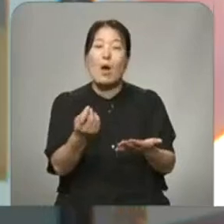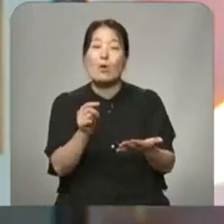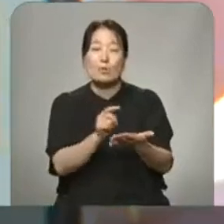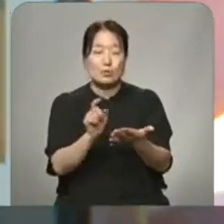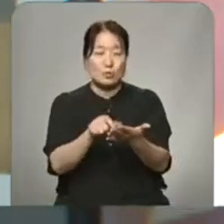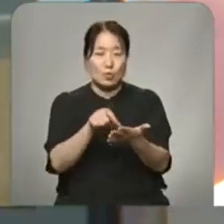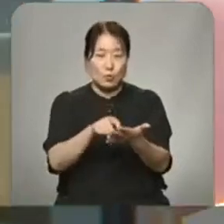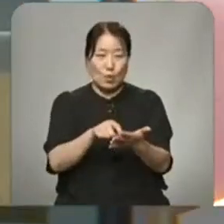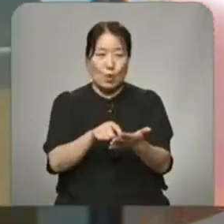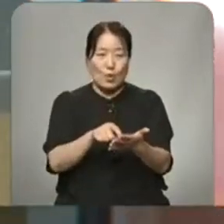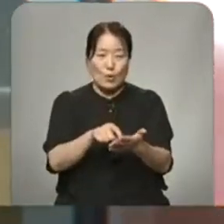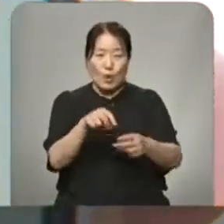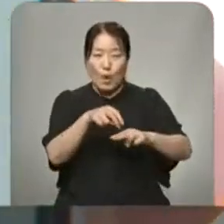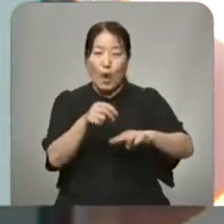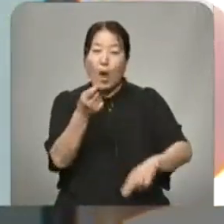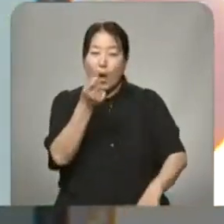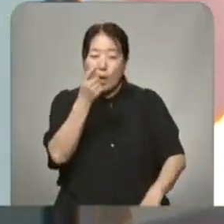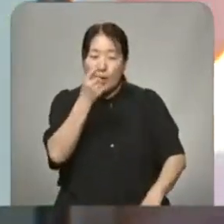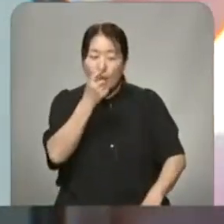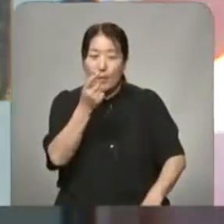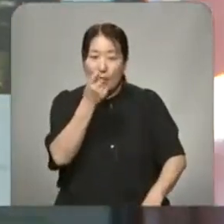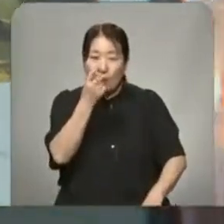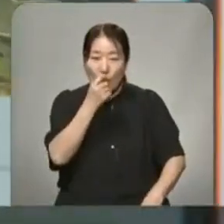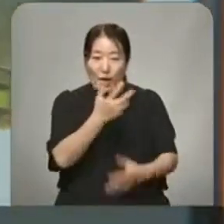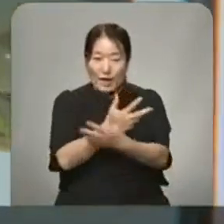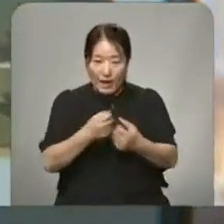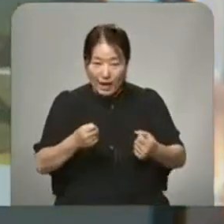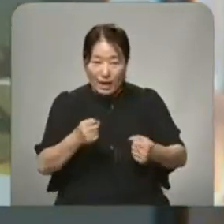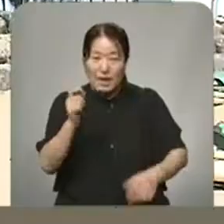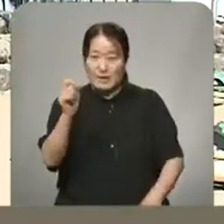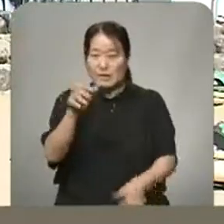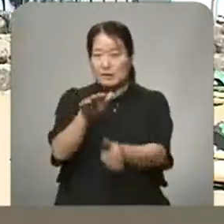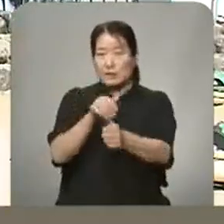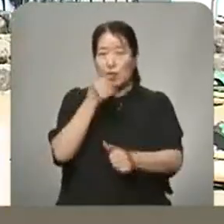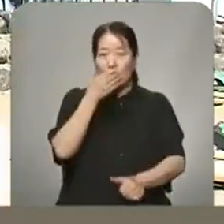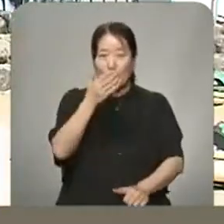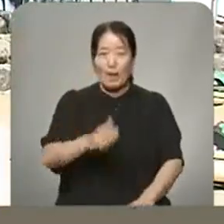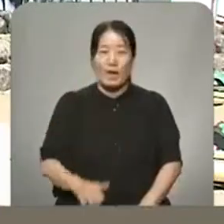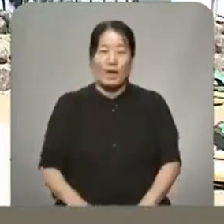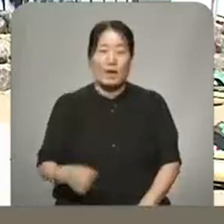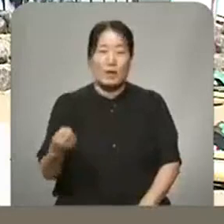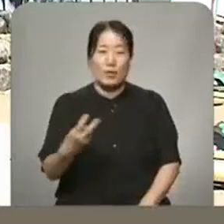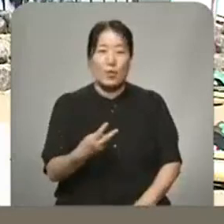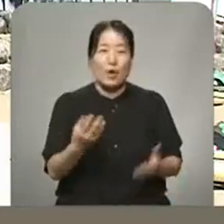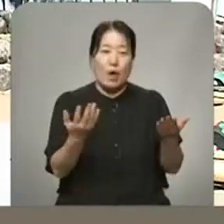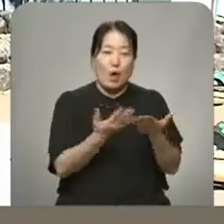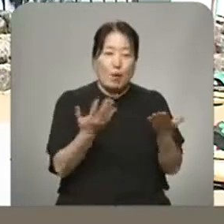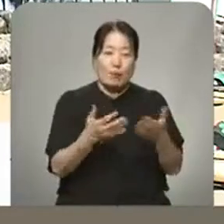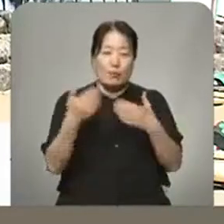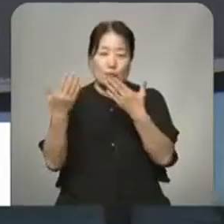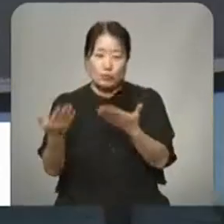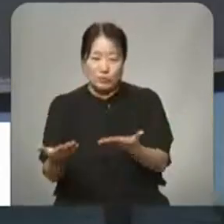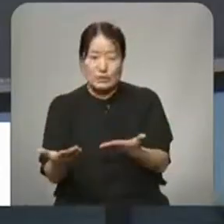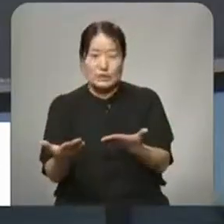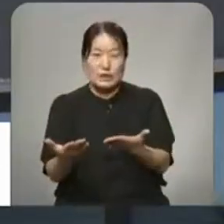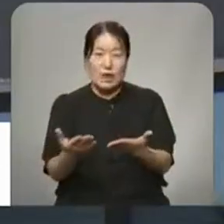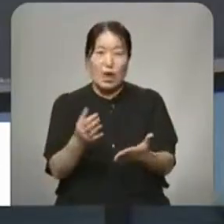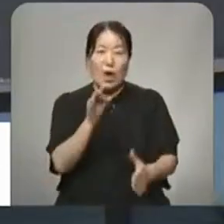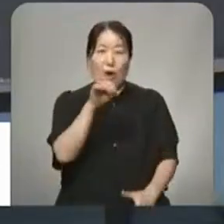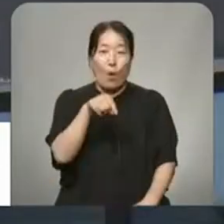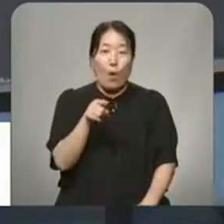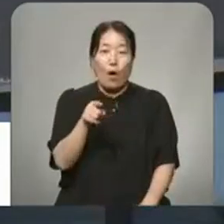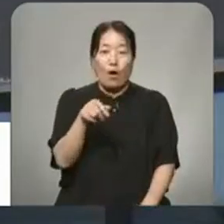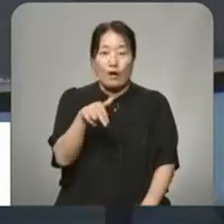강습 예약부터 택시 호출까지 가능합니다. 일부 해변에는 업무와 휴식을 동시에 진행할 수 있도록 한 워케이션